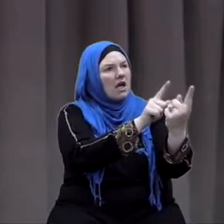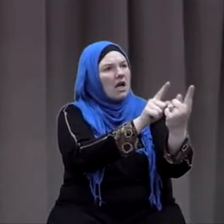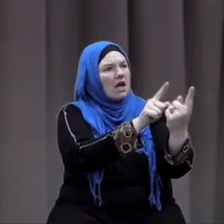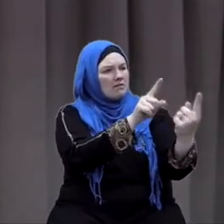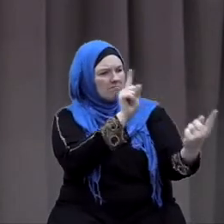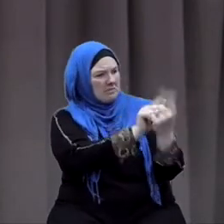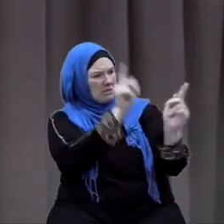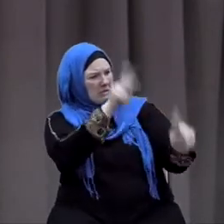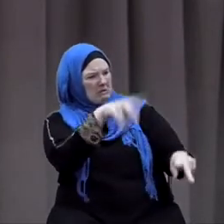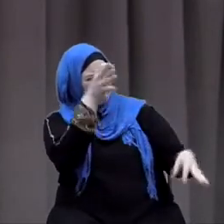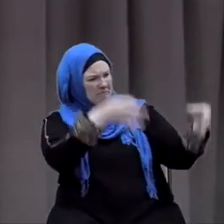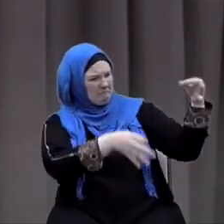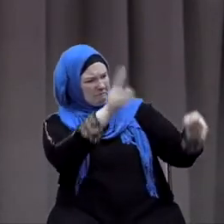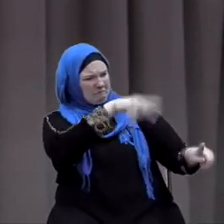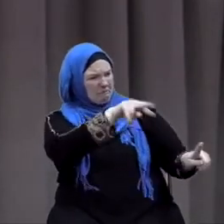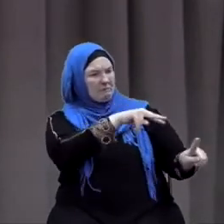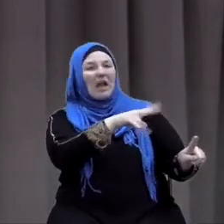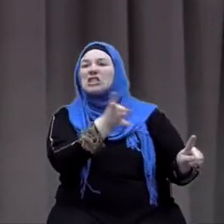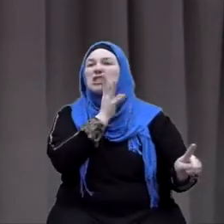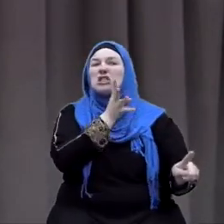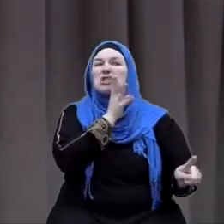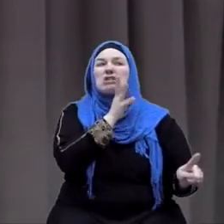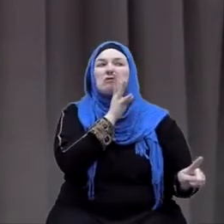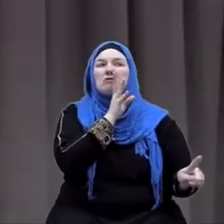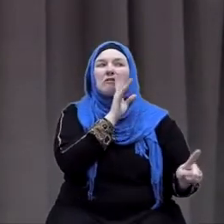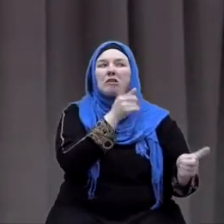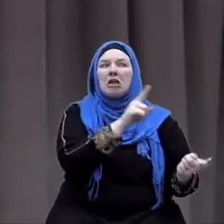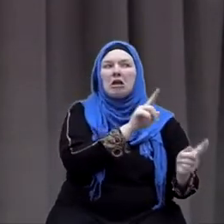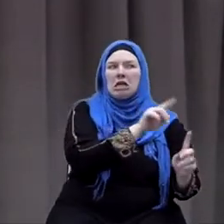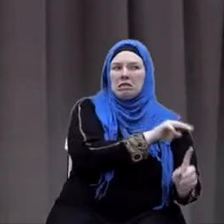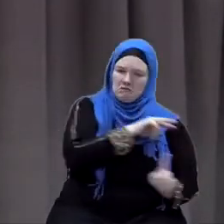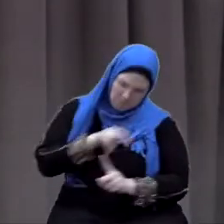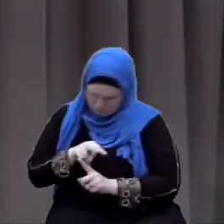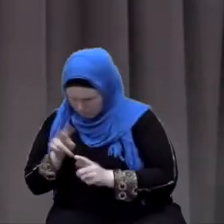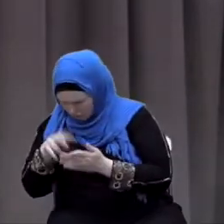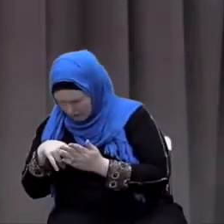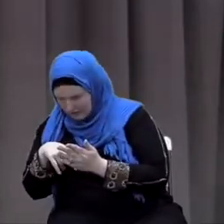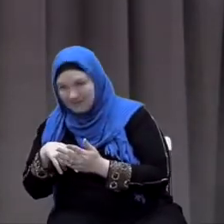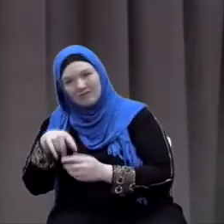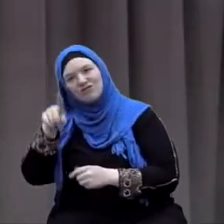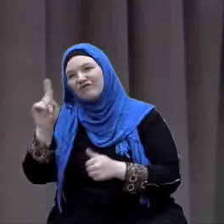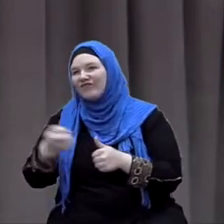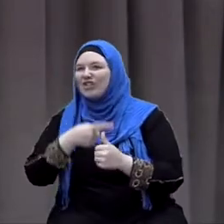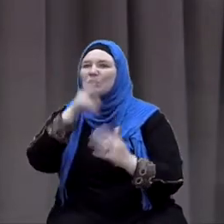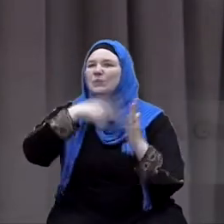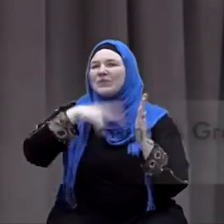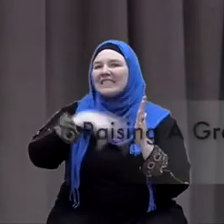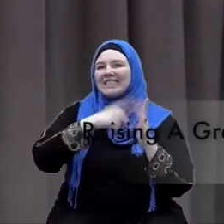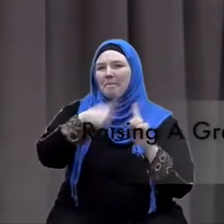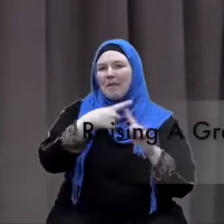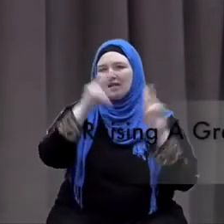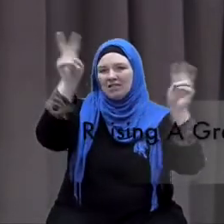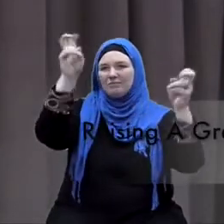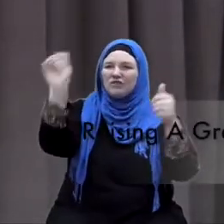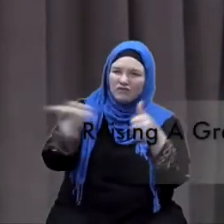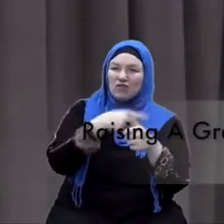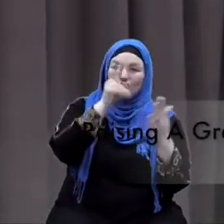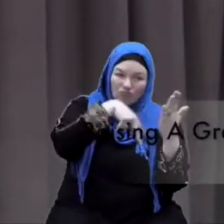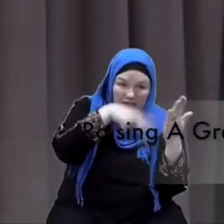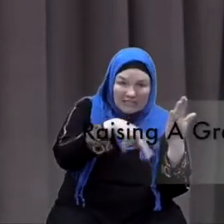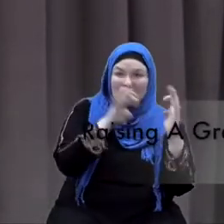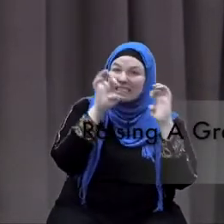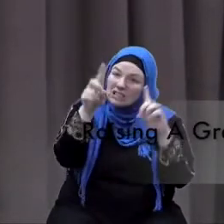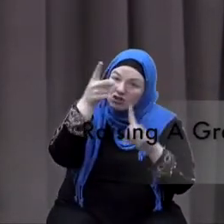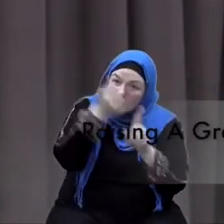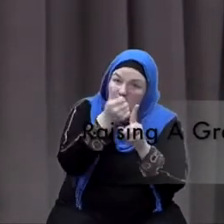around. Do not talk about something you don't understand. وَلَا تَقْفُ مَا لَيْسَ لَكَ بِهِ عِلْمٍ. When